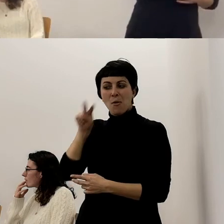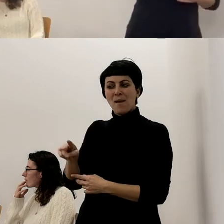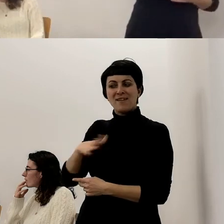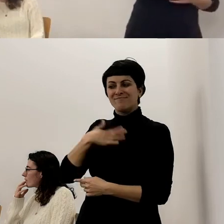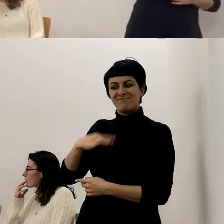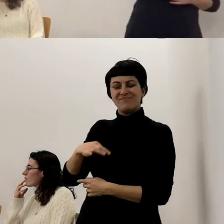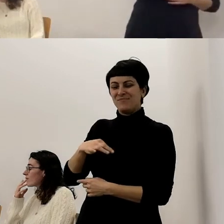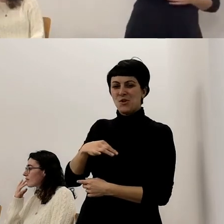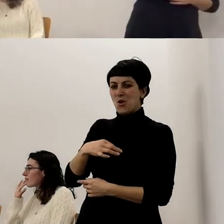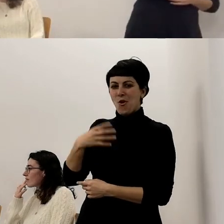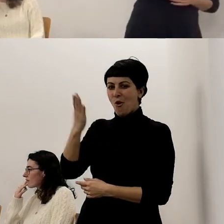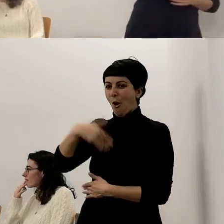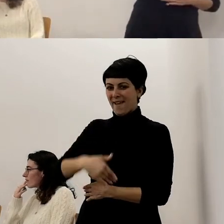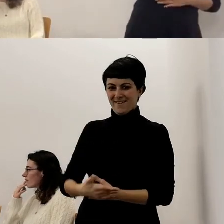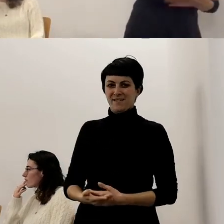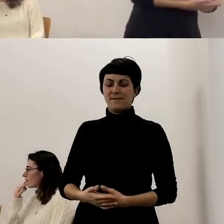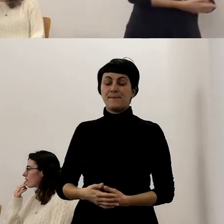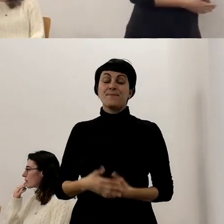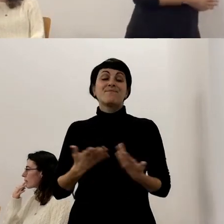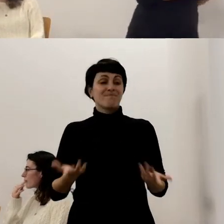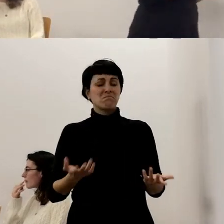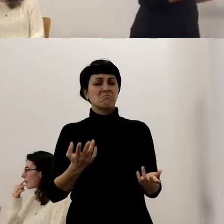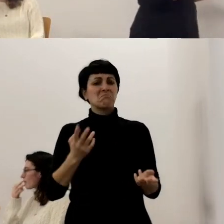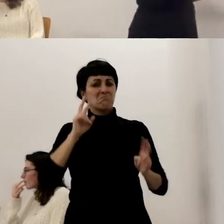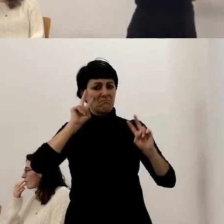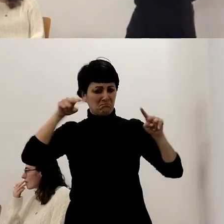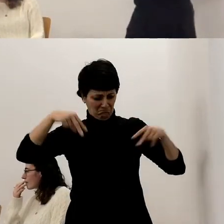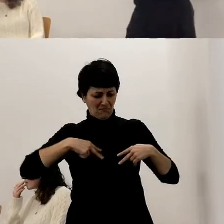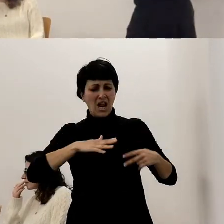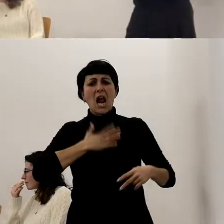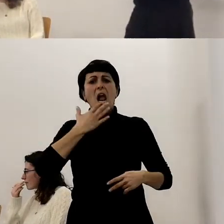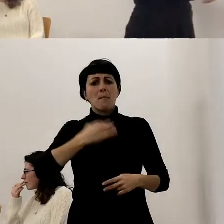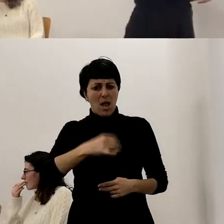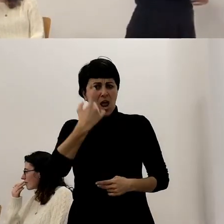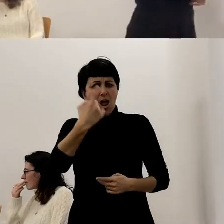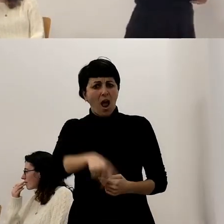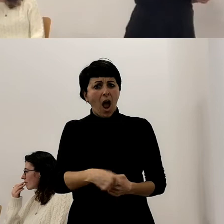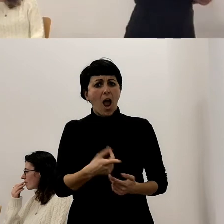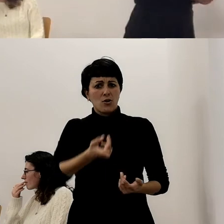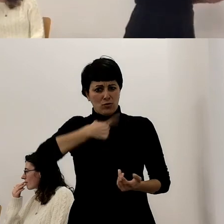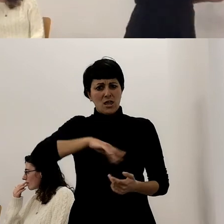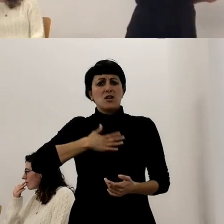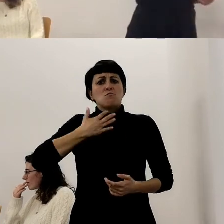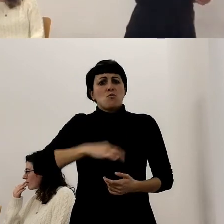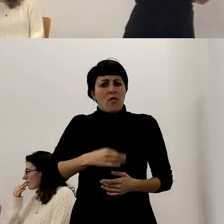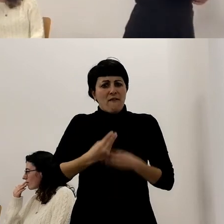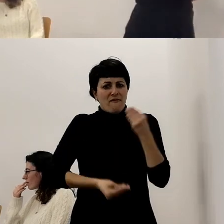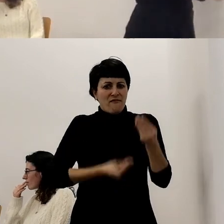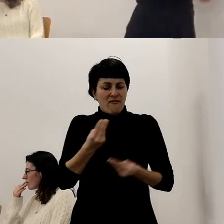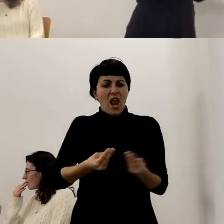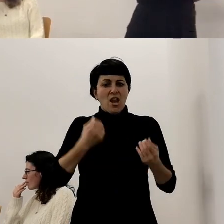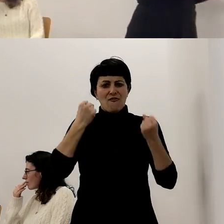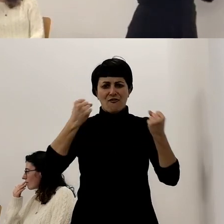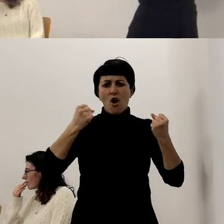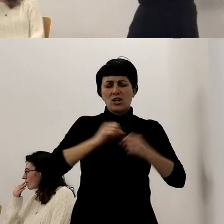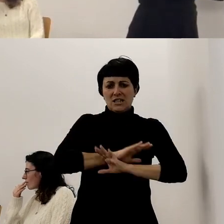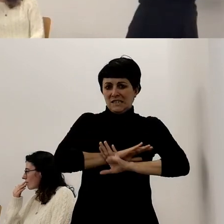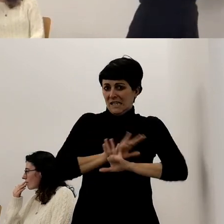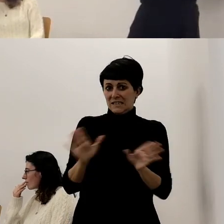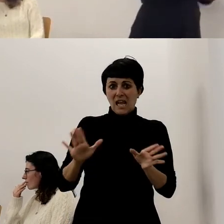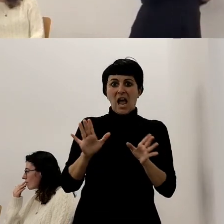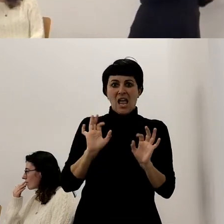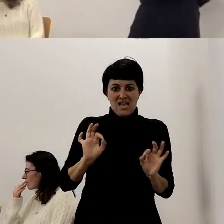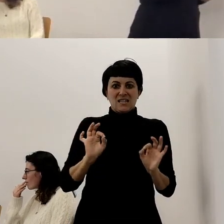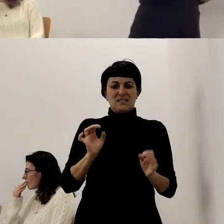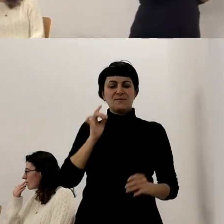de capacitat, de creure'ns que estem capacitats de fer-ho i que més de força i altres